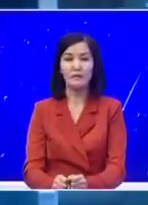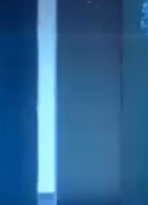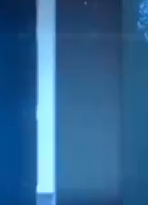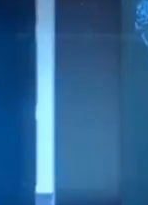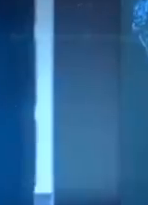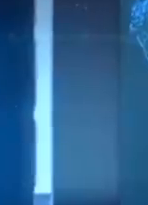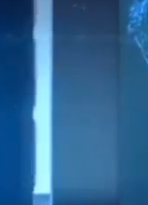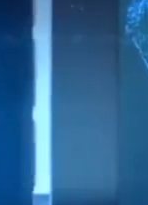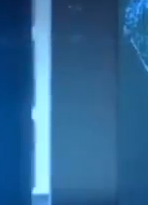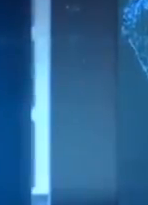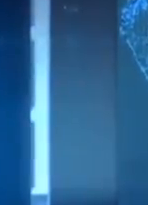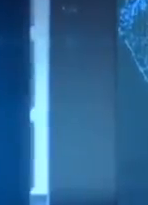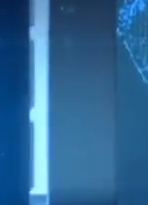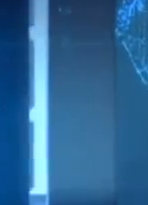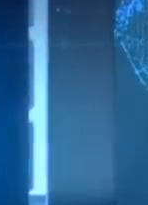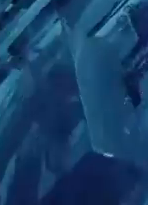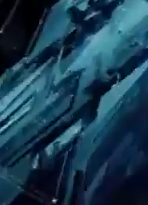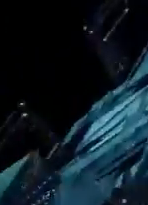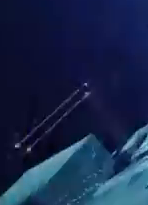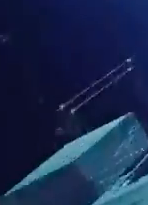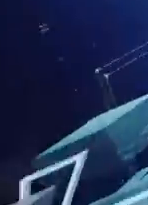Нұр Сұлтан.